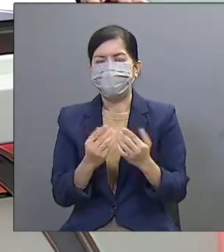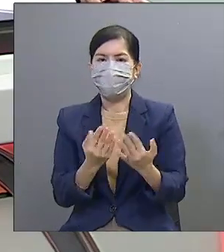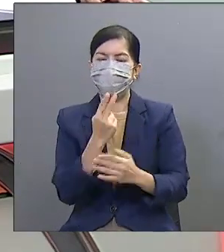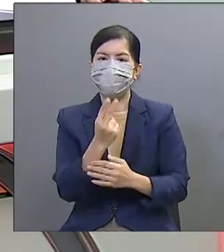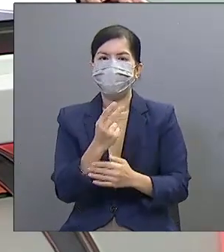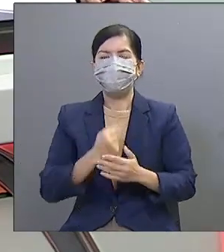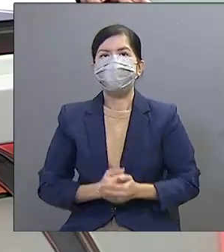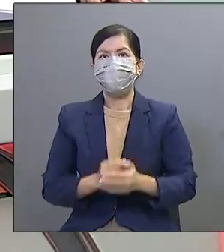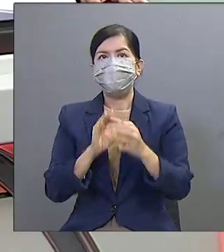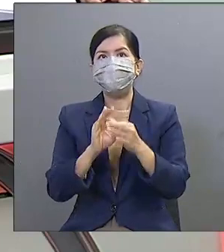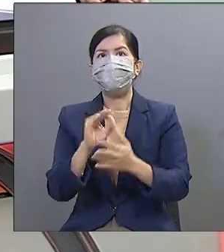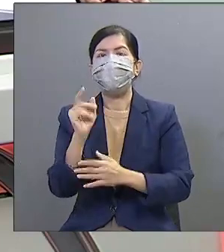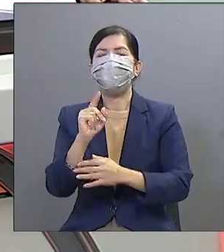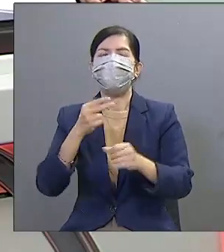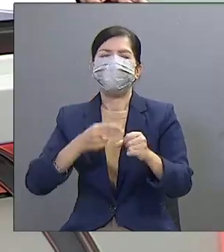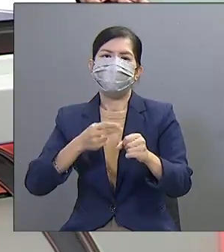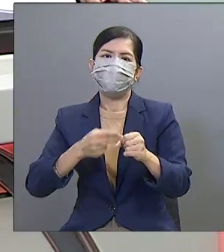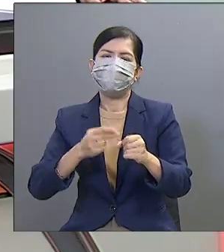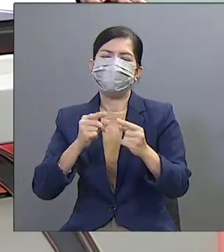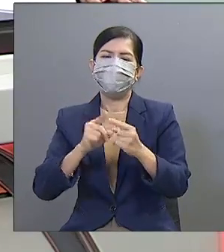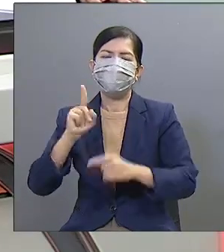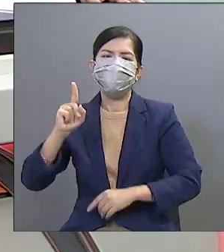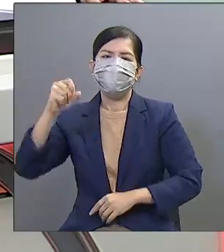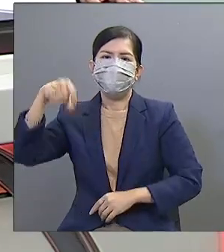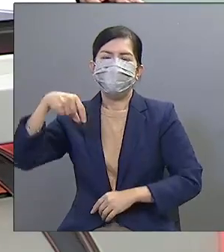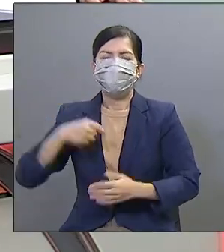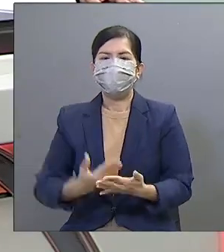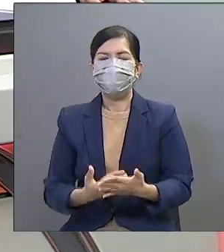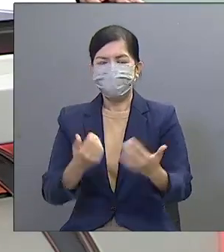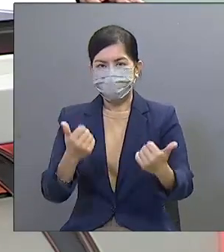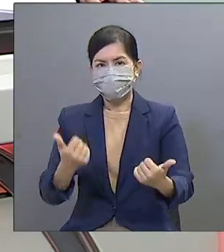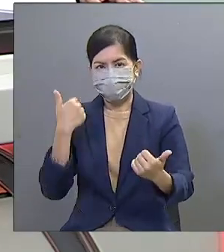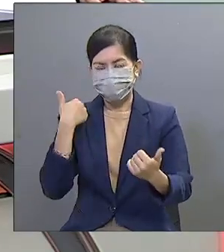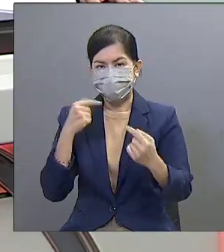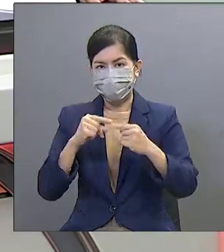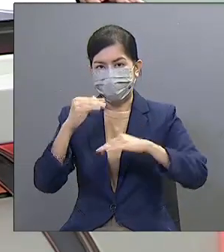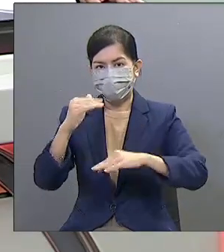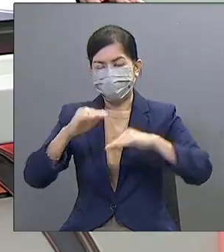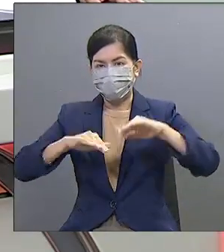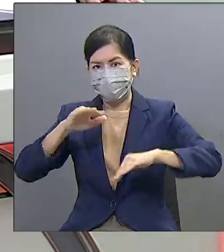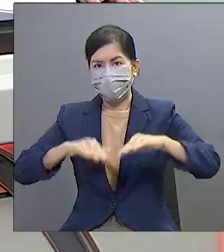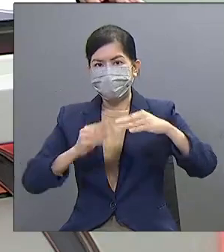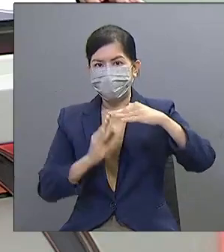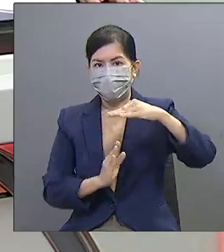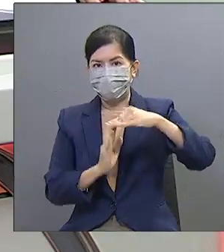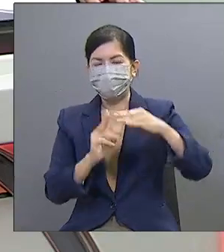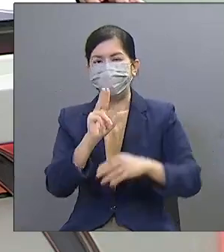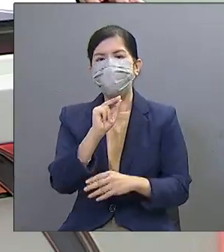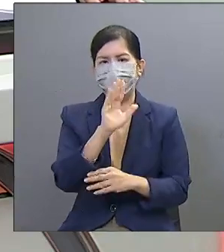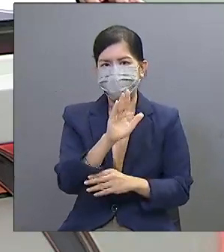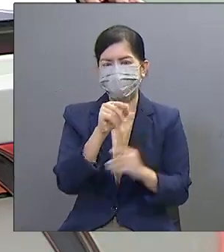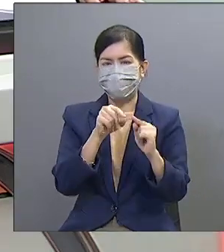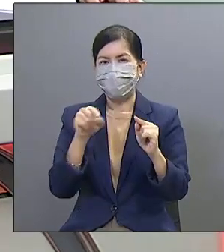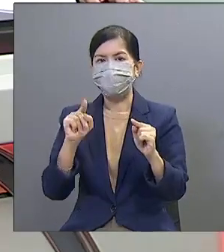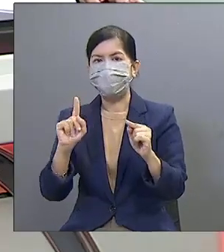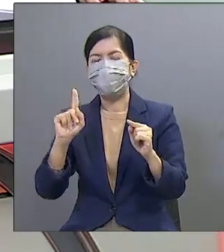ากันอยู่อย่างต่อเนื่องนั่นก็คือน้ำมันดีเซลค่ะก็ยังคงตรึงกันอยู่ที่ไม่เกิน35บาทต่อลิตรแต่ราคาที่